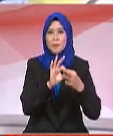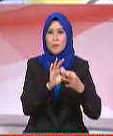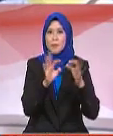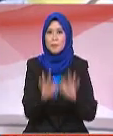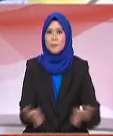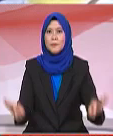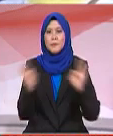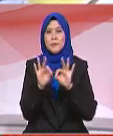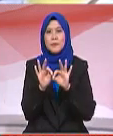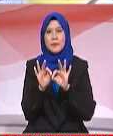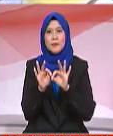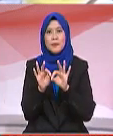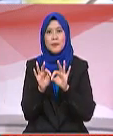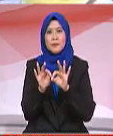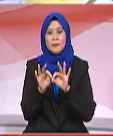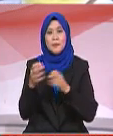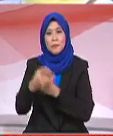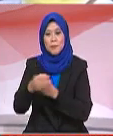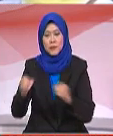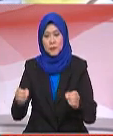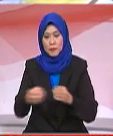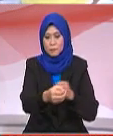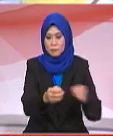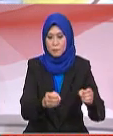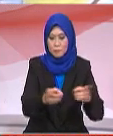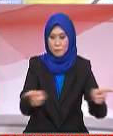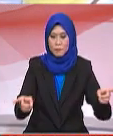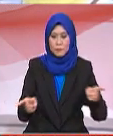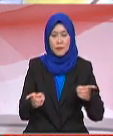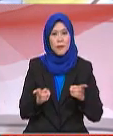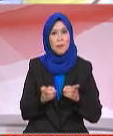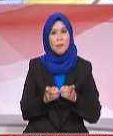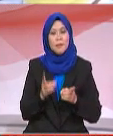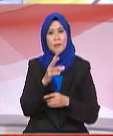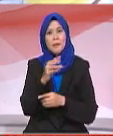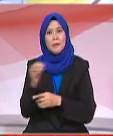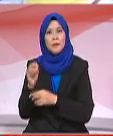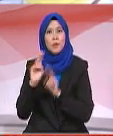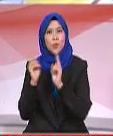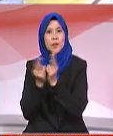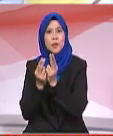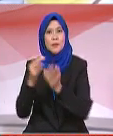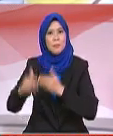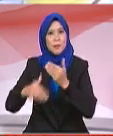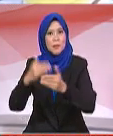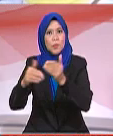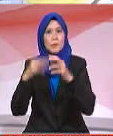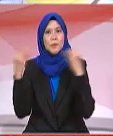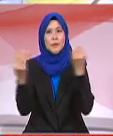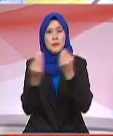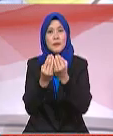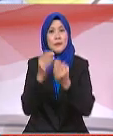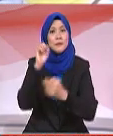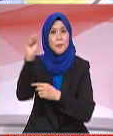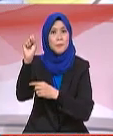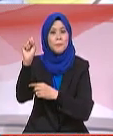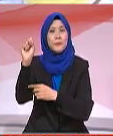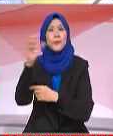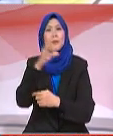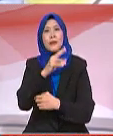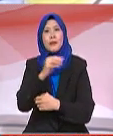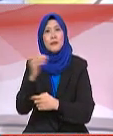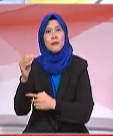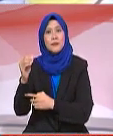penting, terutamanya pejabat-pejabat daerah juga dan juga unit kemajuan masyarakat UPPM Sabah dan